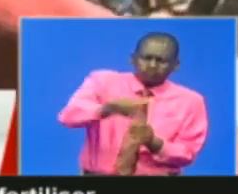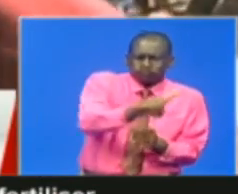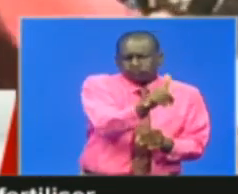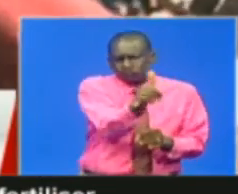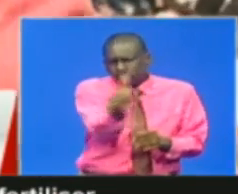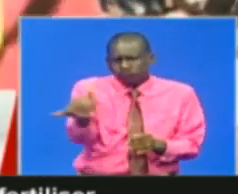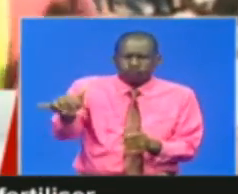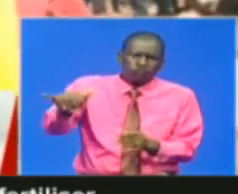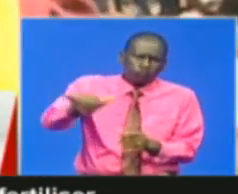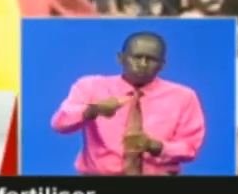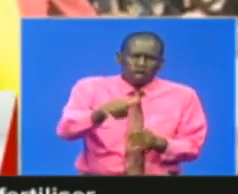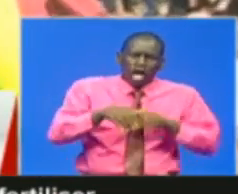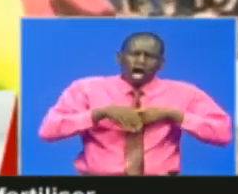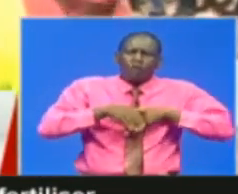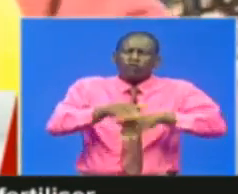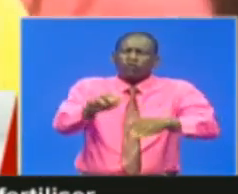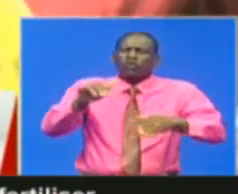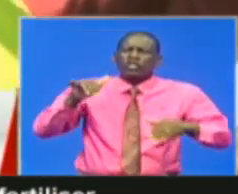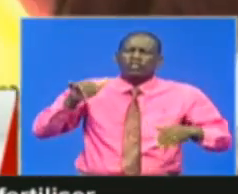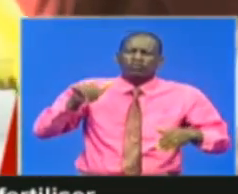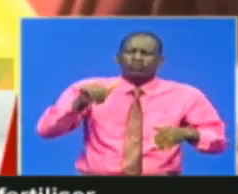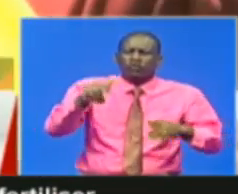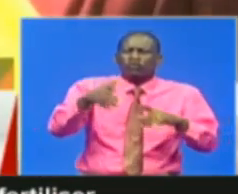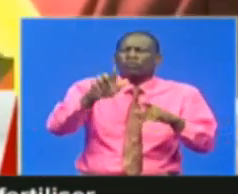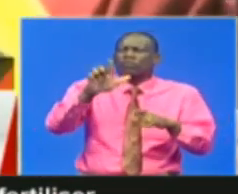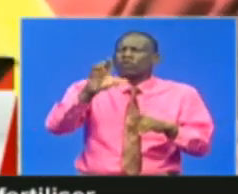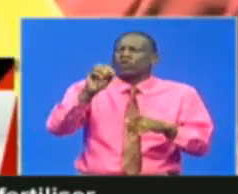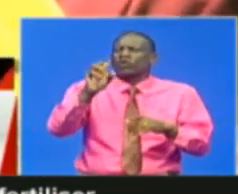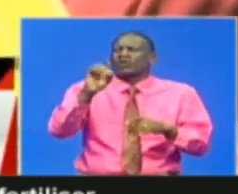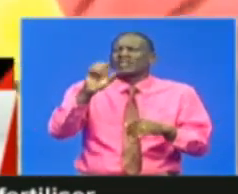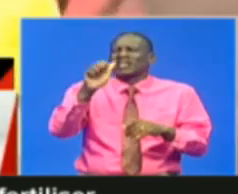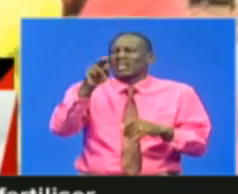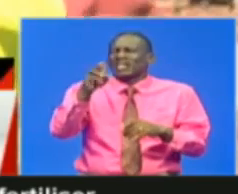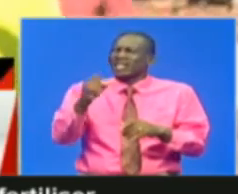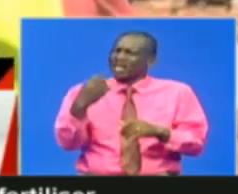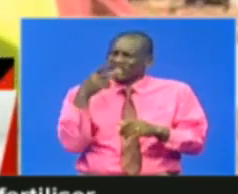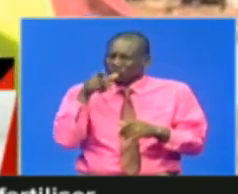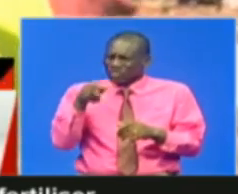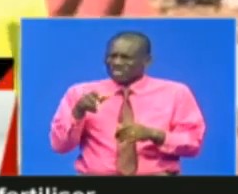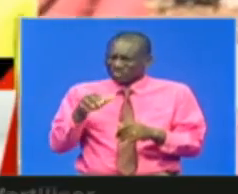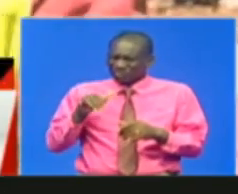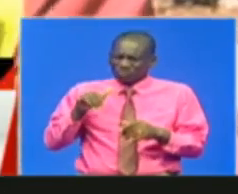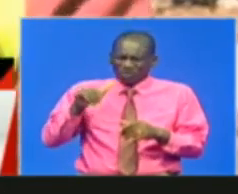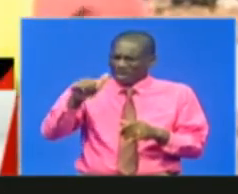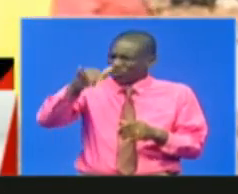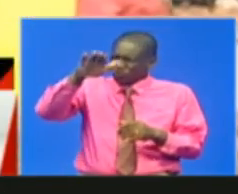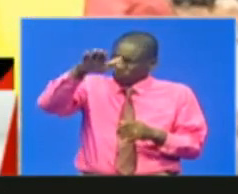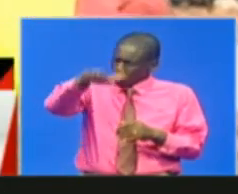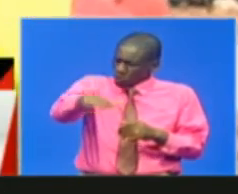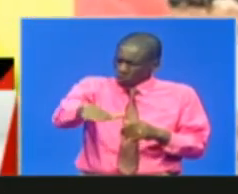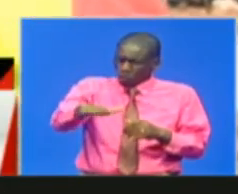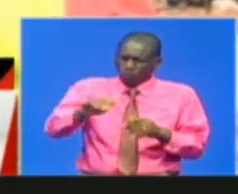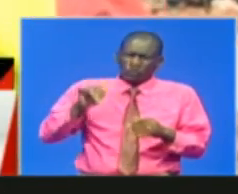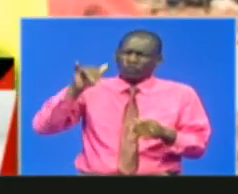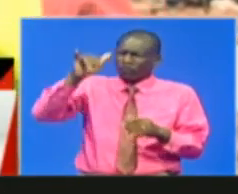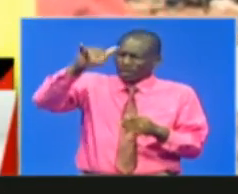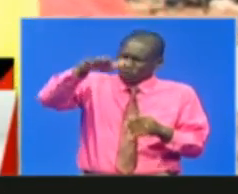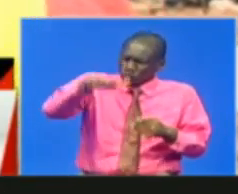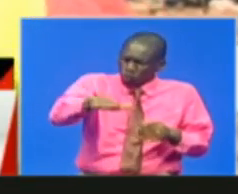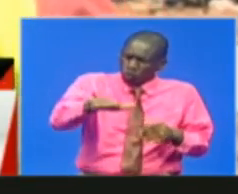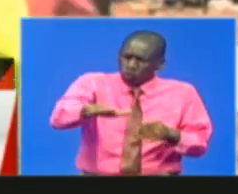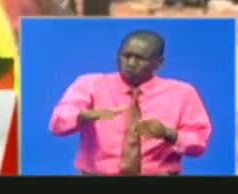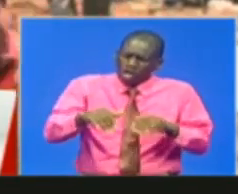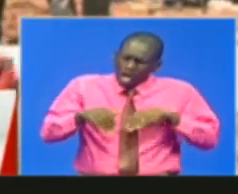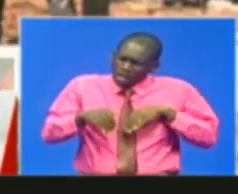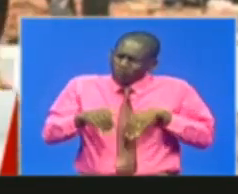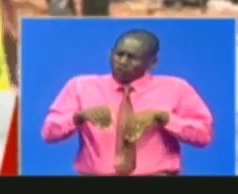kufuata ndege na pikipiki nikiwa Londiana. Nikiwa nimeona ndege imekuja chini sana 200 meters. Sasa tukakuja tukafuata,